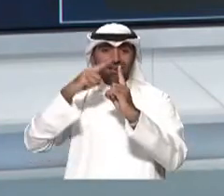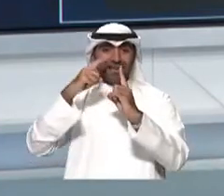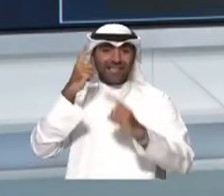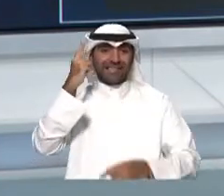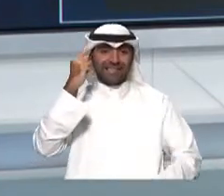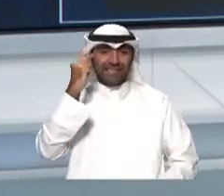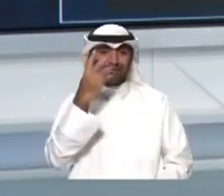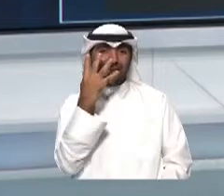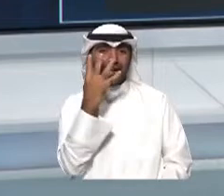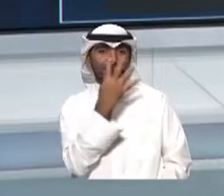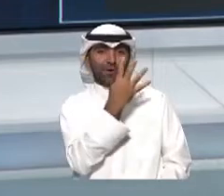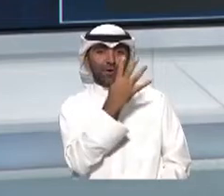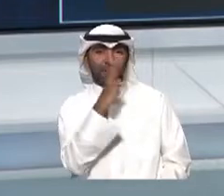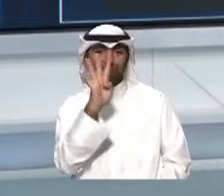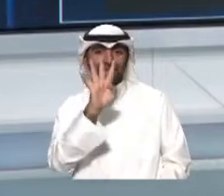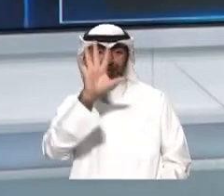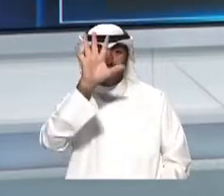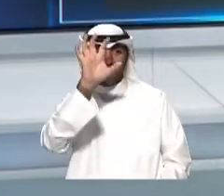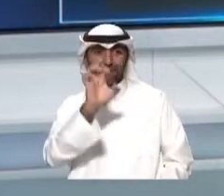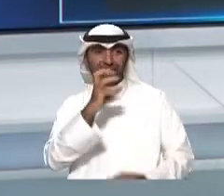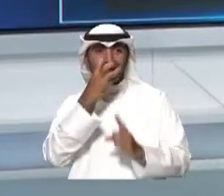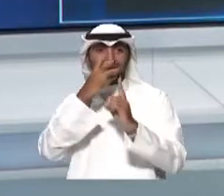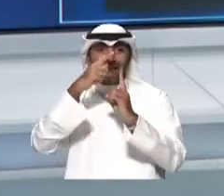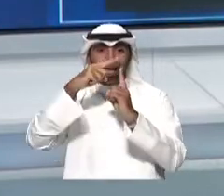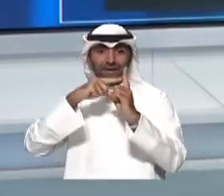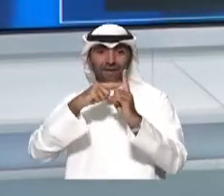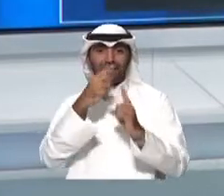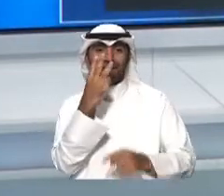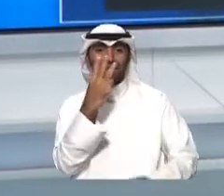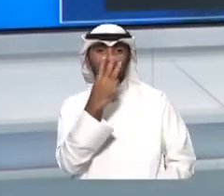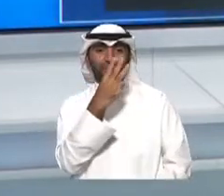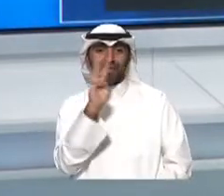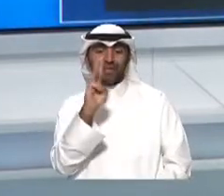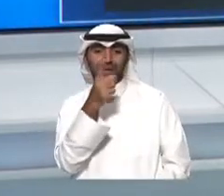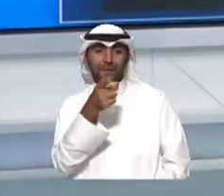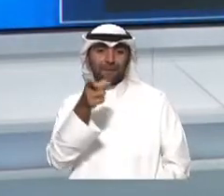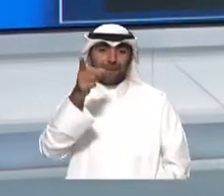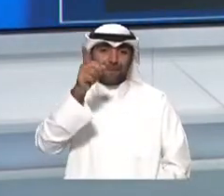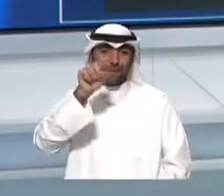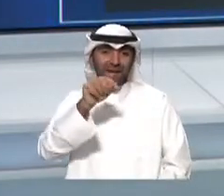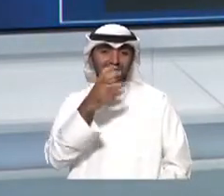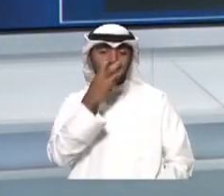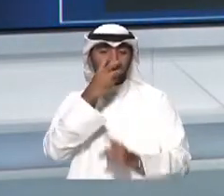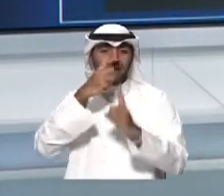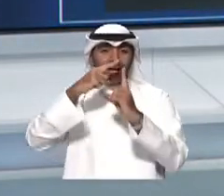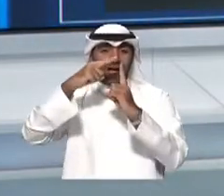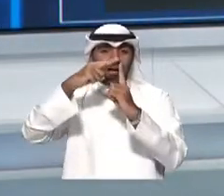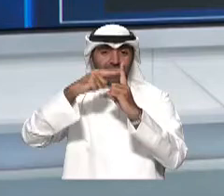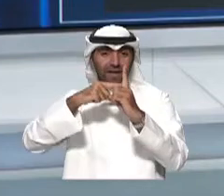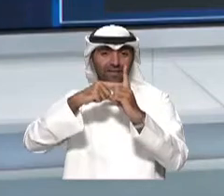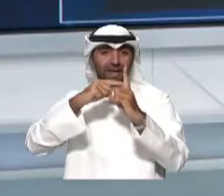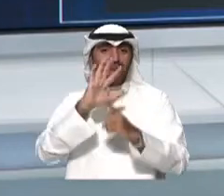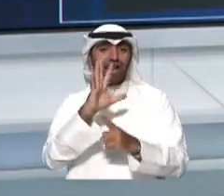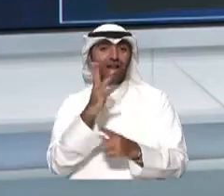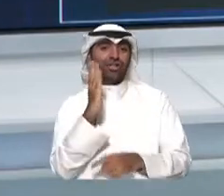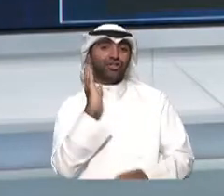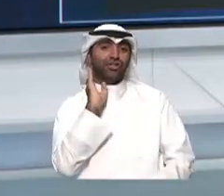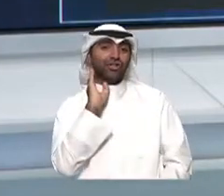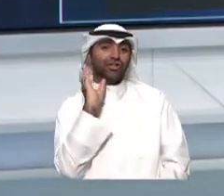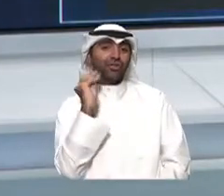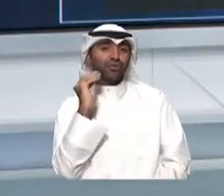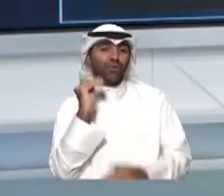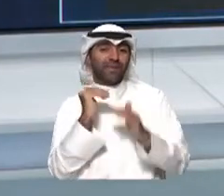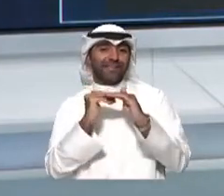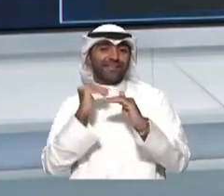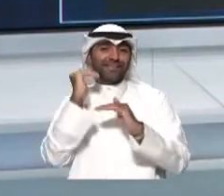رطبة نسبيا خاصة على السواحل والجزر، درجات حرارة متفاوتة ما بين 44 إلى 46 درجة مئوية لأعلى حرارة،